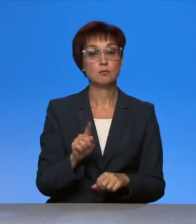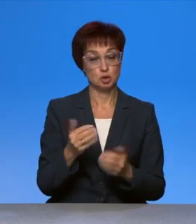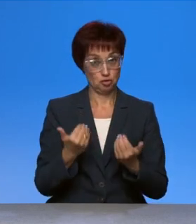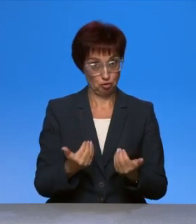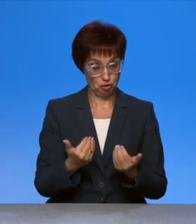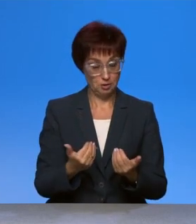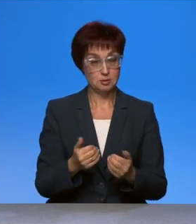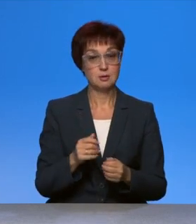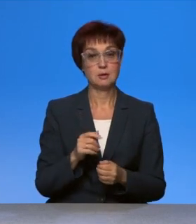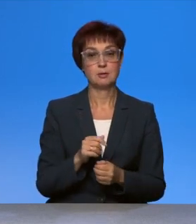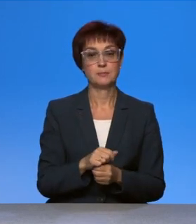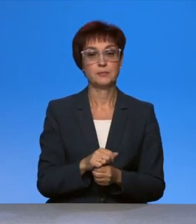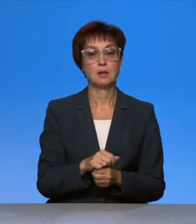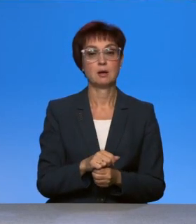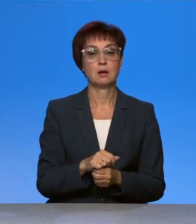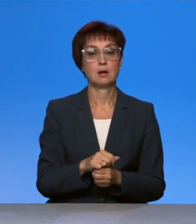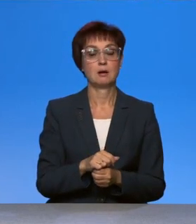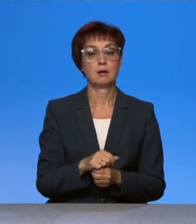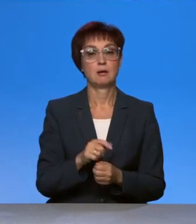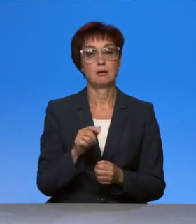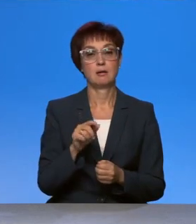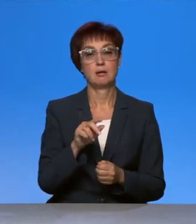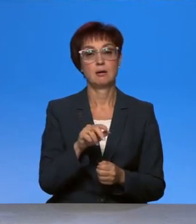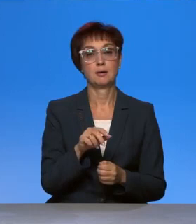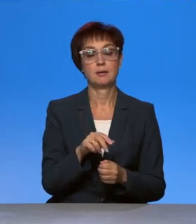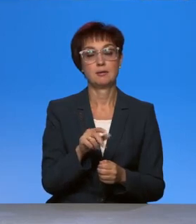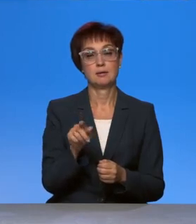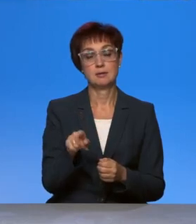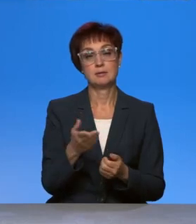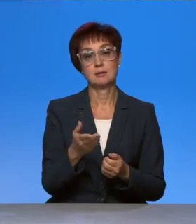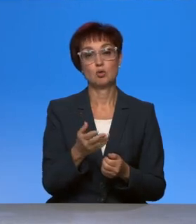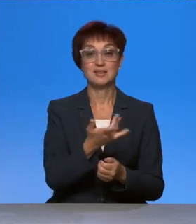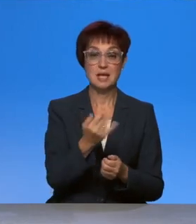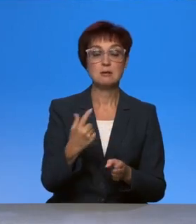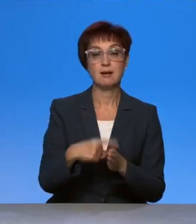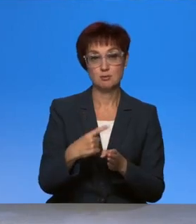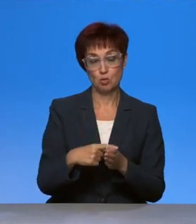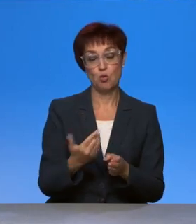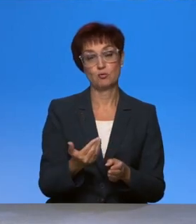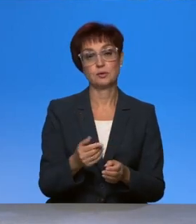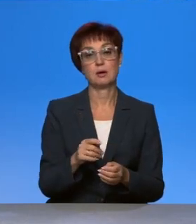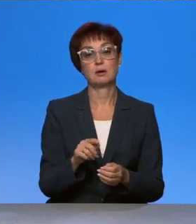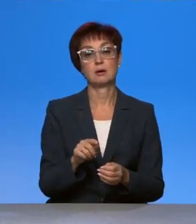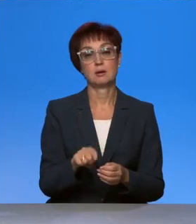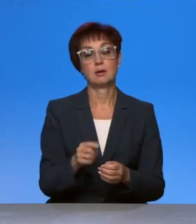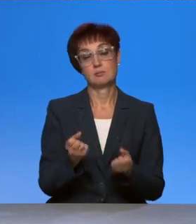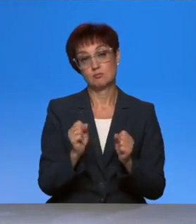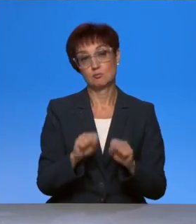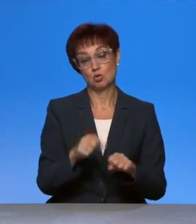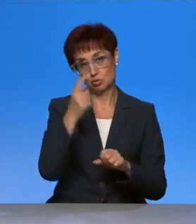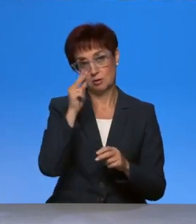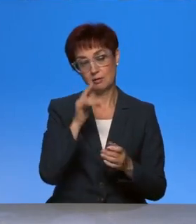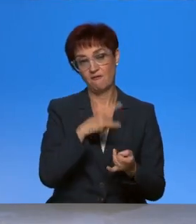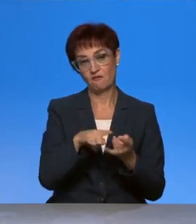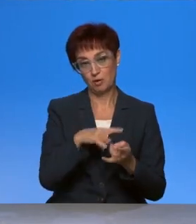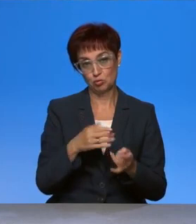что Джамбля-Белен — это «Доброе утро», или «Один дюном Николай», меня зовут Николай. Я думаю, зрители запомнят, и в бангуанских деревнях